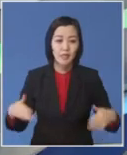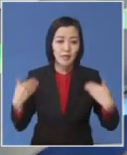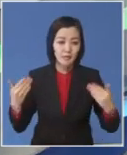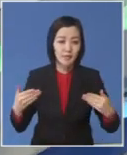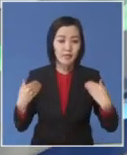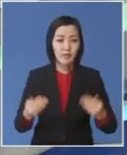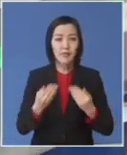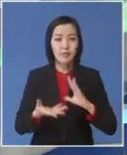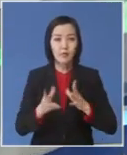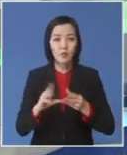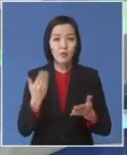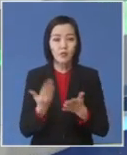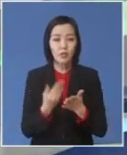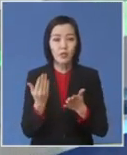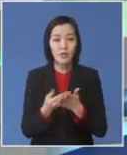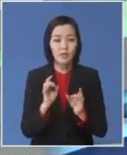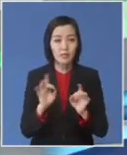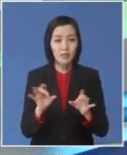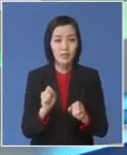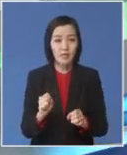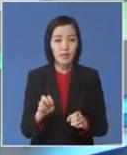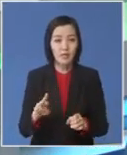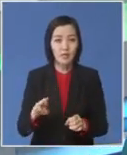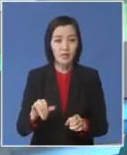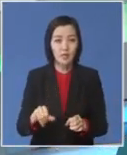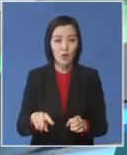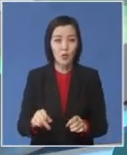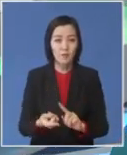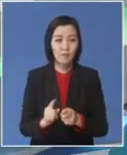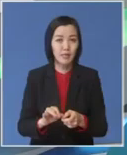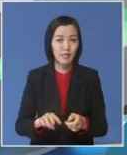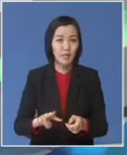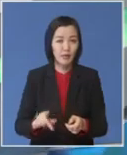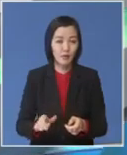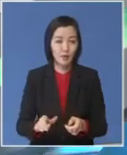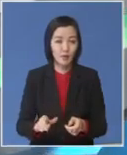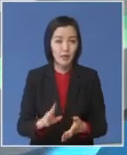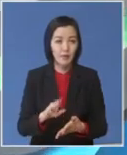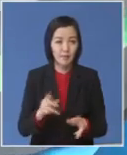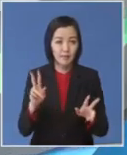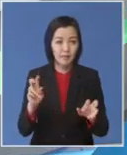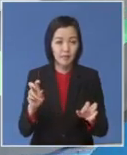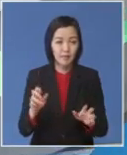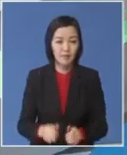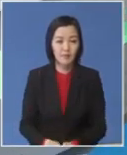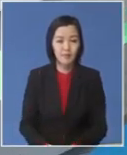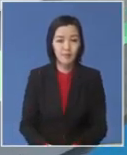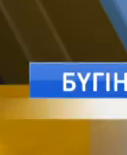армысыздар жетісу арнасында қорытынды жаңалықтар студияда Аял Мұсансызбаева суды аудармада Айгүл Станбекова алдымен қысқаша